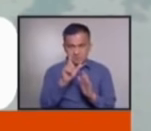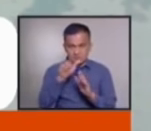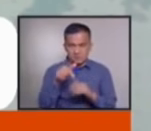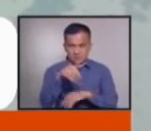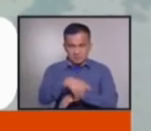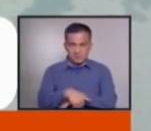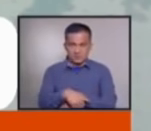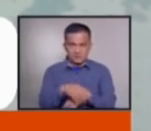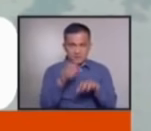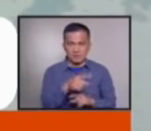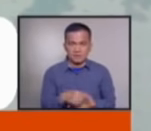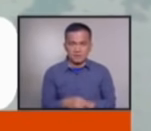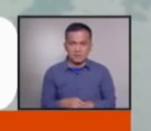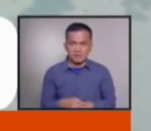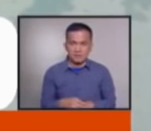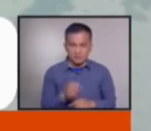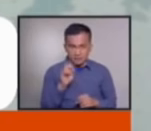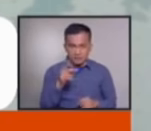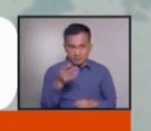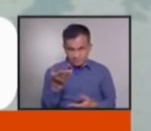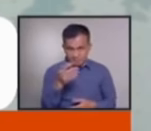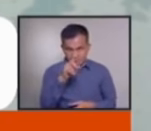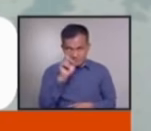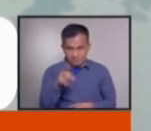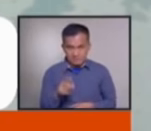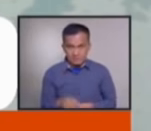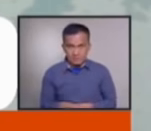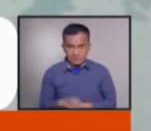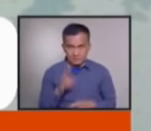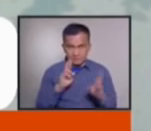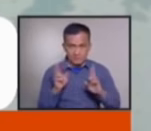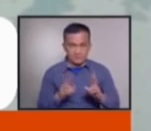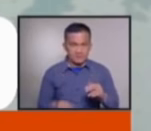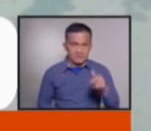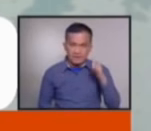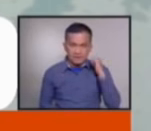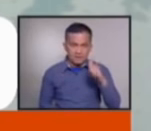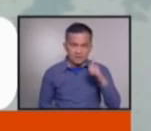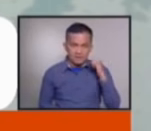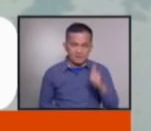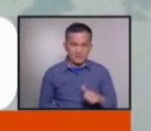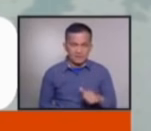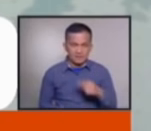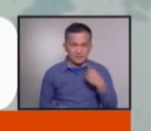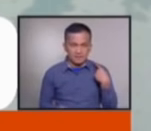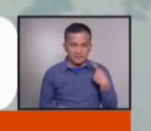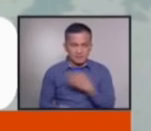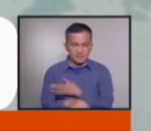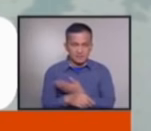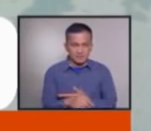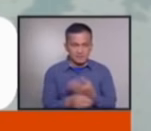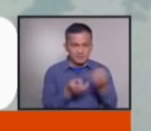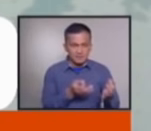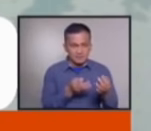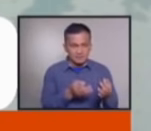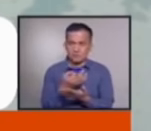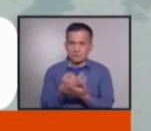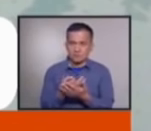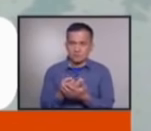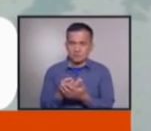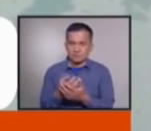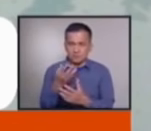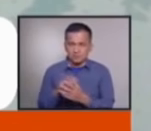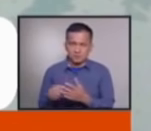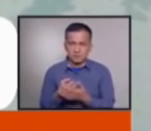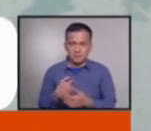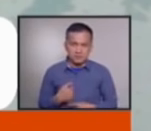mamayang gabi at arestuin ka. Okay lang sa'yo. Handa ka na. Ayaw po, sir. Kasi po, sir, may anak pa po akong pinapaaral yung bonto ko, sir.